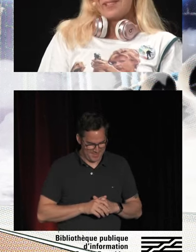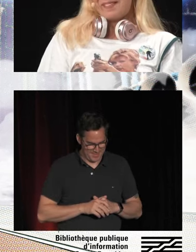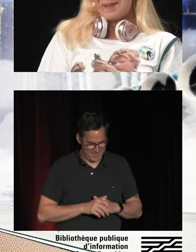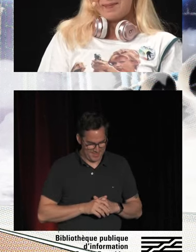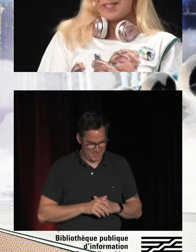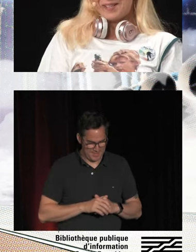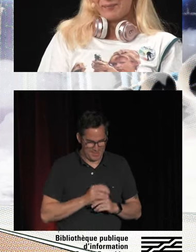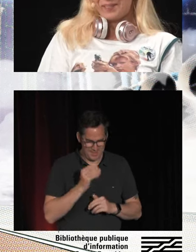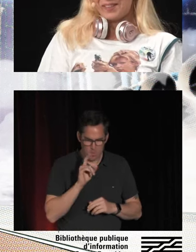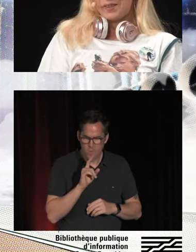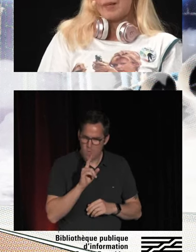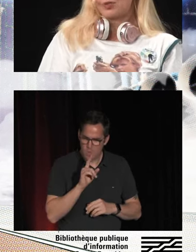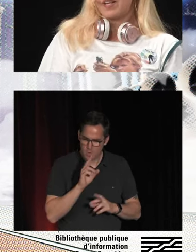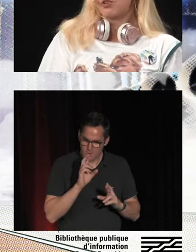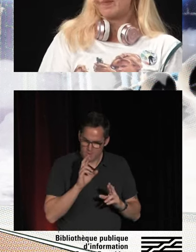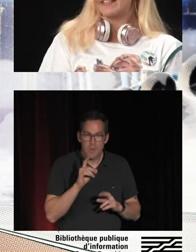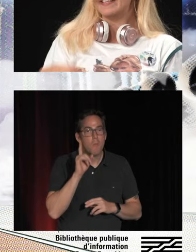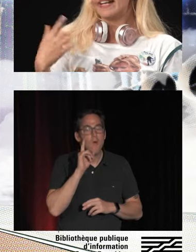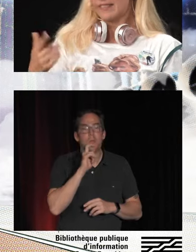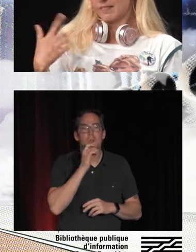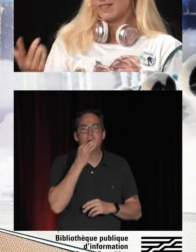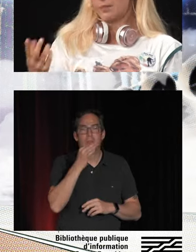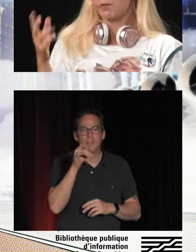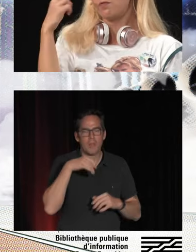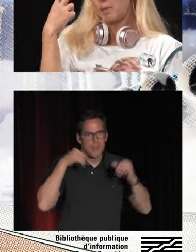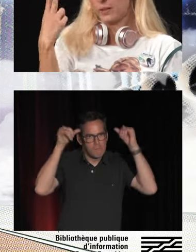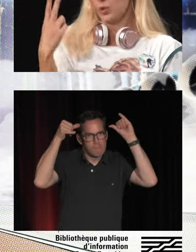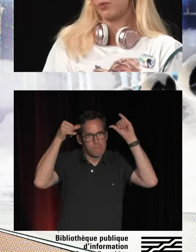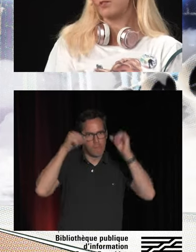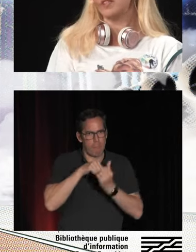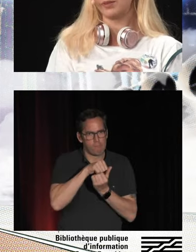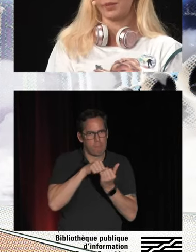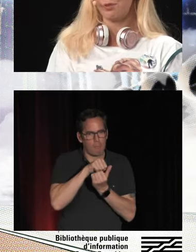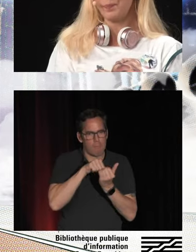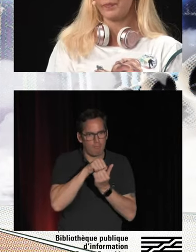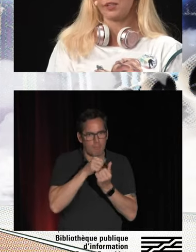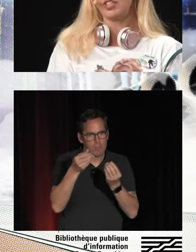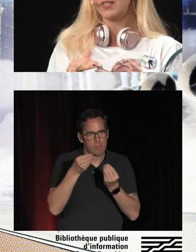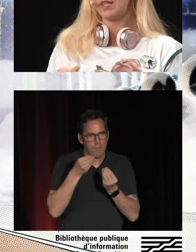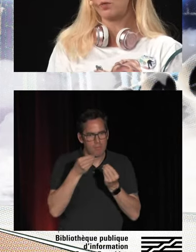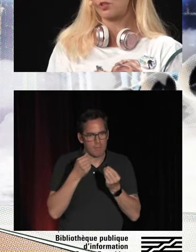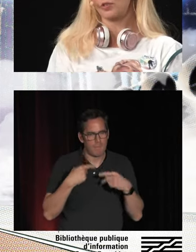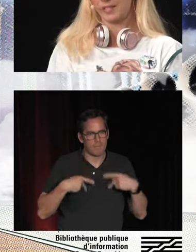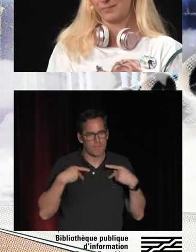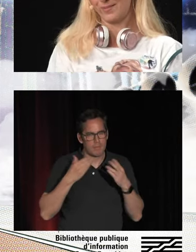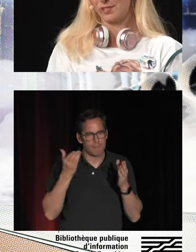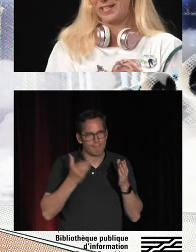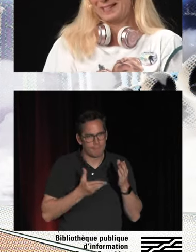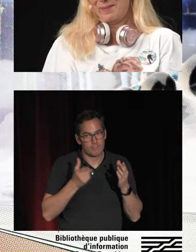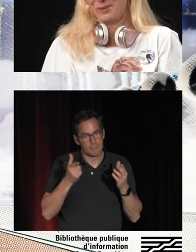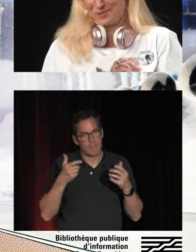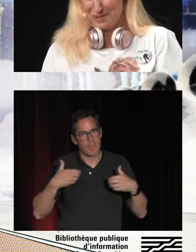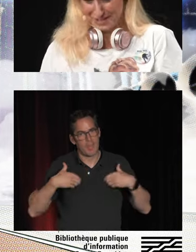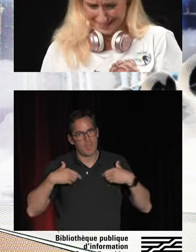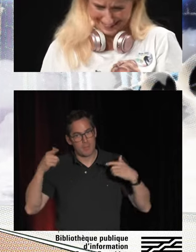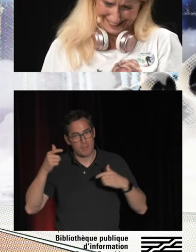Mais non, ça va pas se passer. Oui, parce que tout à l'heure, je vous parlais des IAC qui peuvent vous faire perdre 2 points de vie d'un coup. Le Yeti, il vous one-shot, hein. Si le